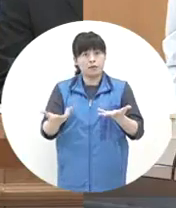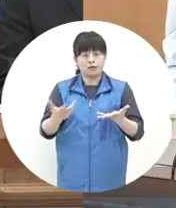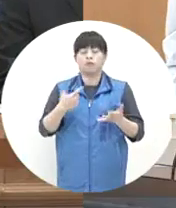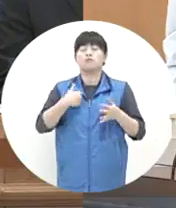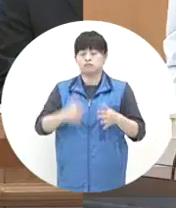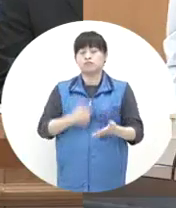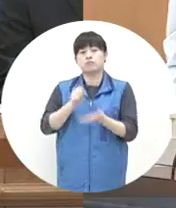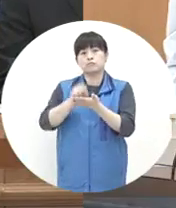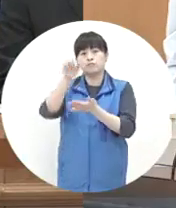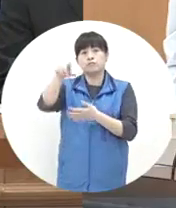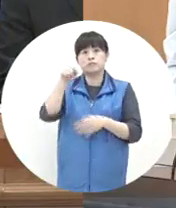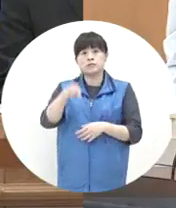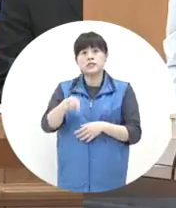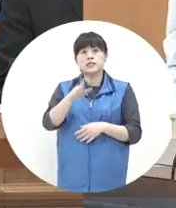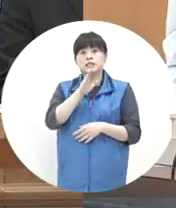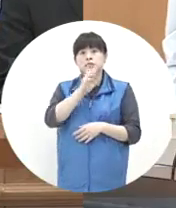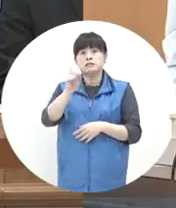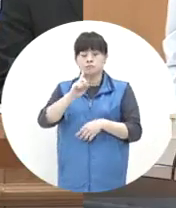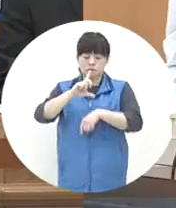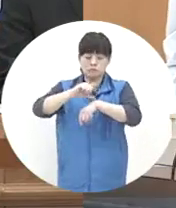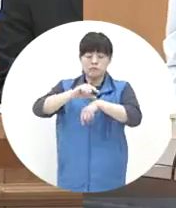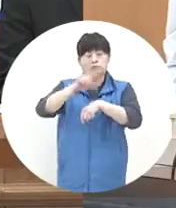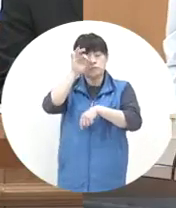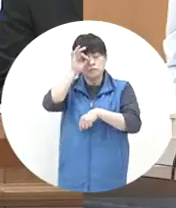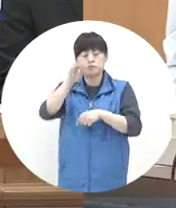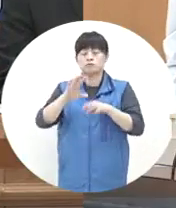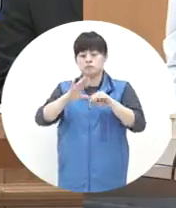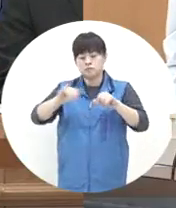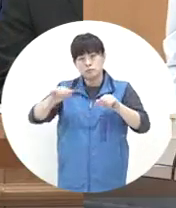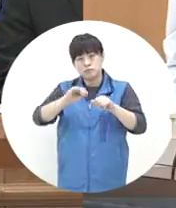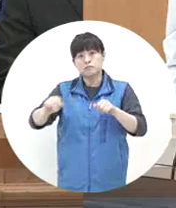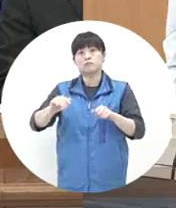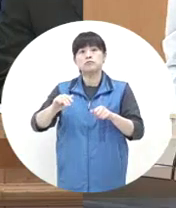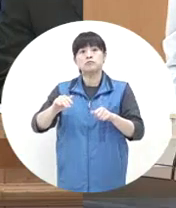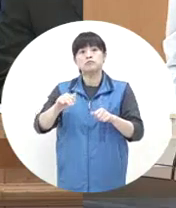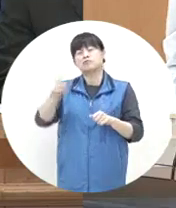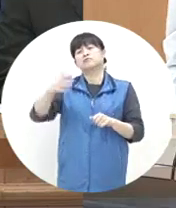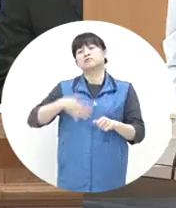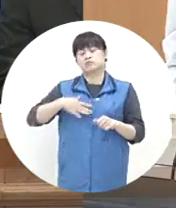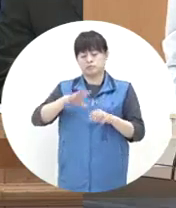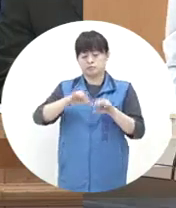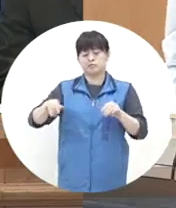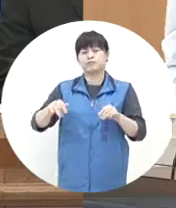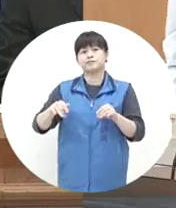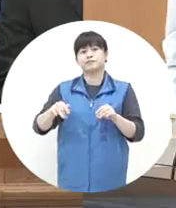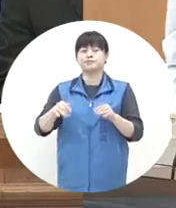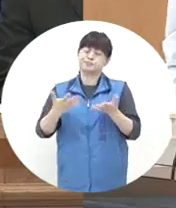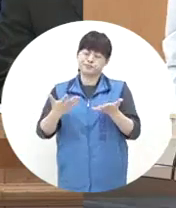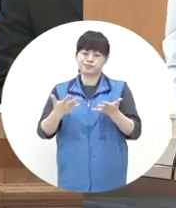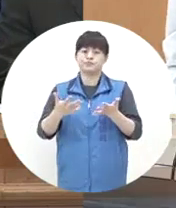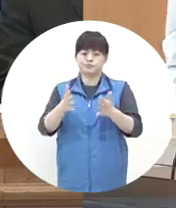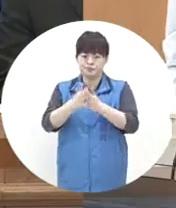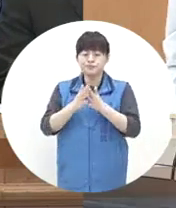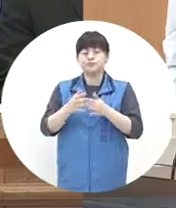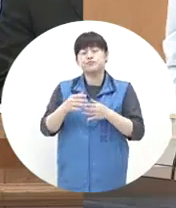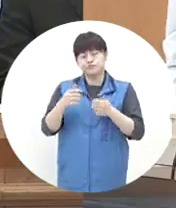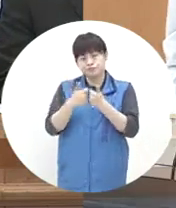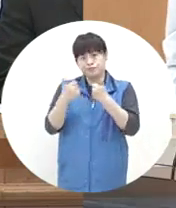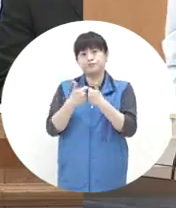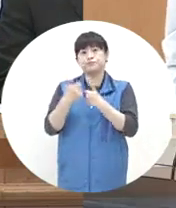告啊，因为这个除了一个时机之外，土地的这个类型您知道吗？这个土地的这个必须要做一些检讨。那这